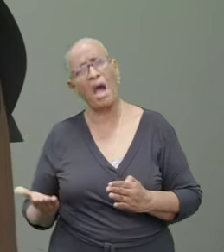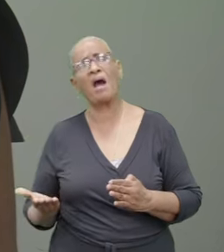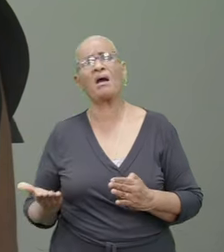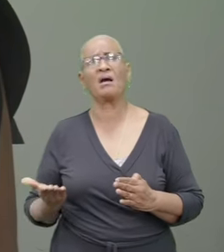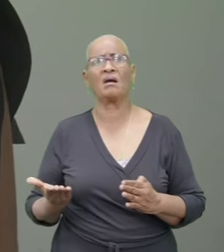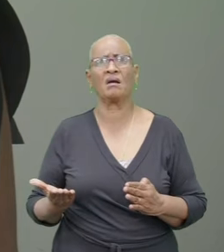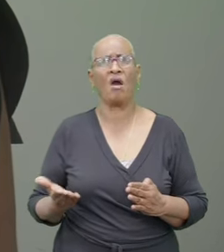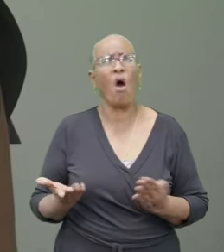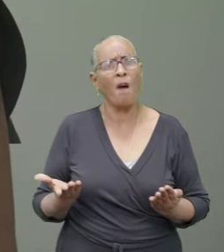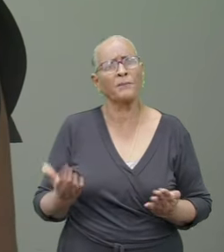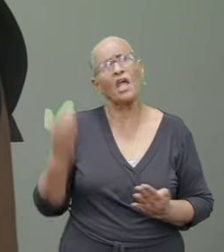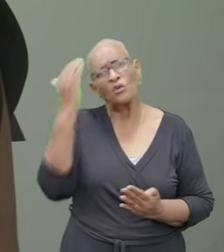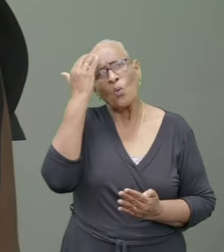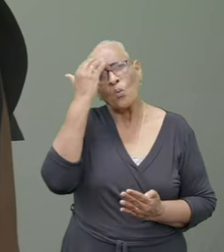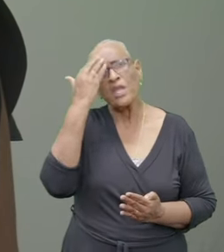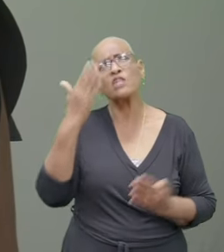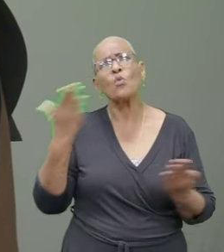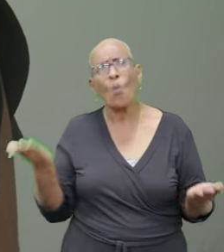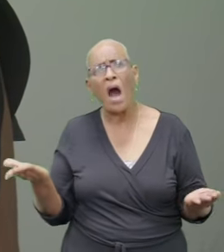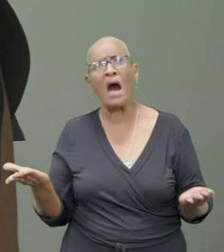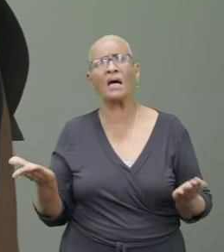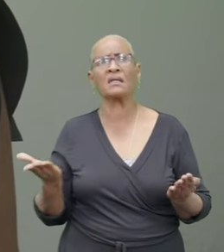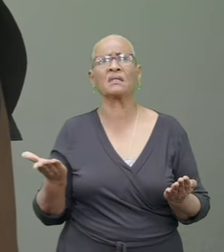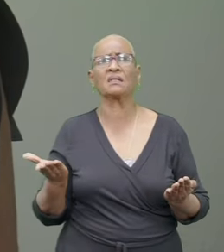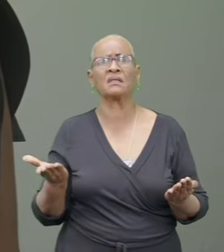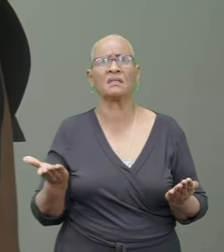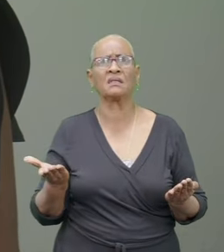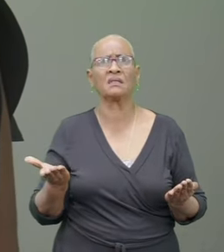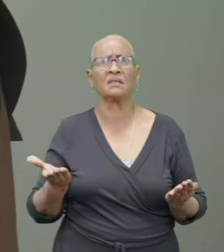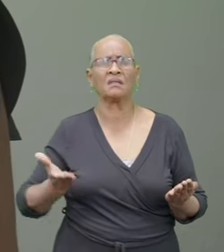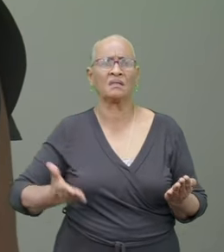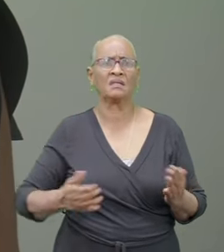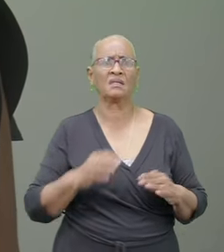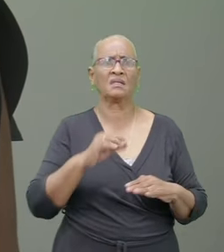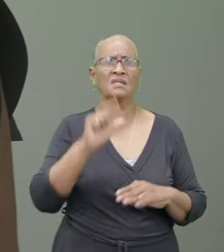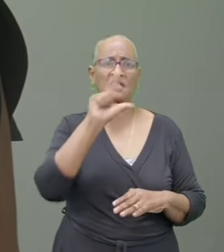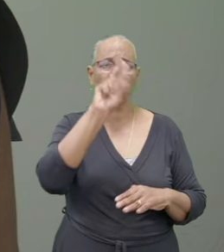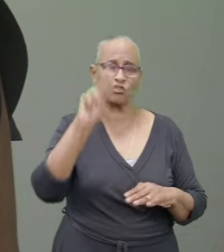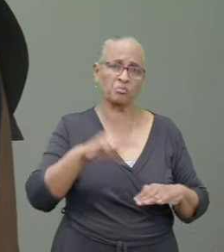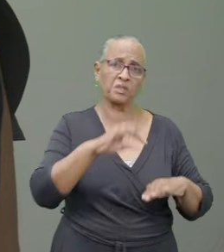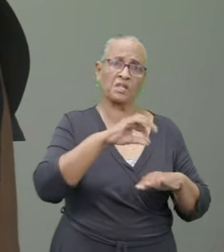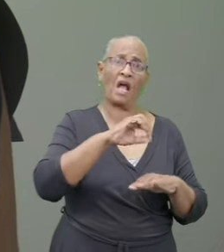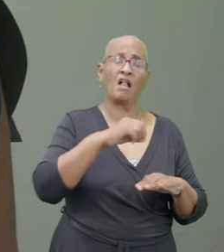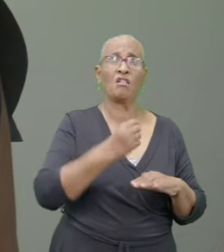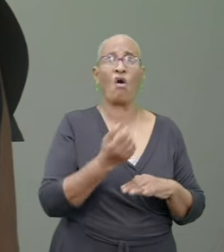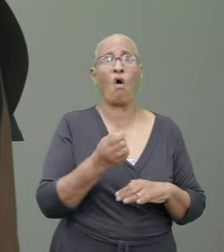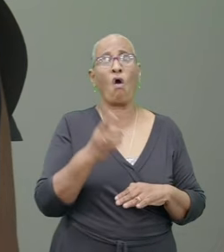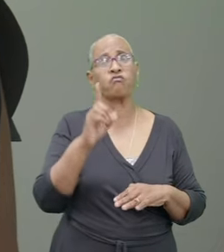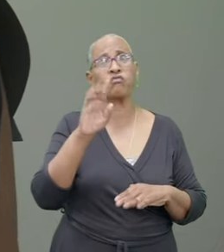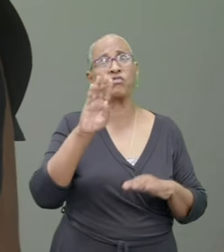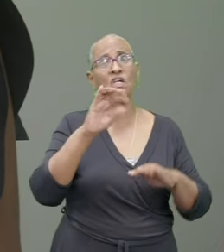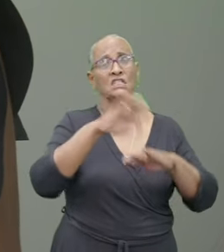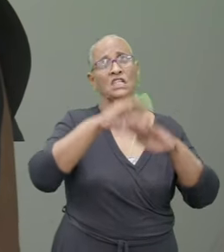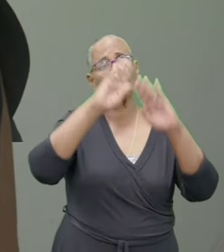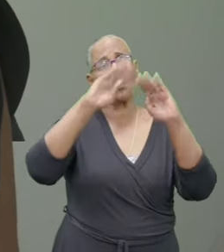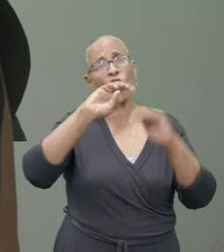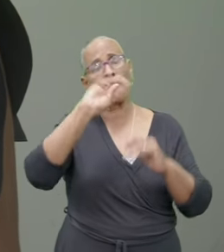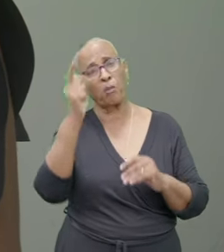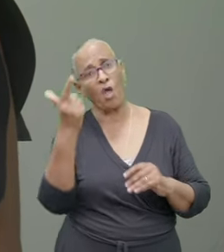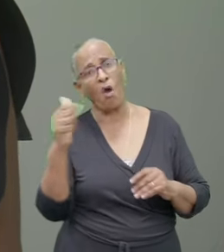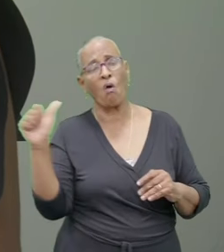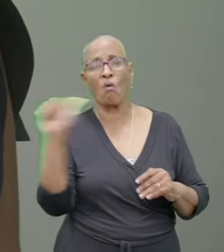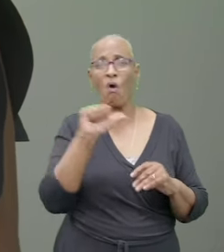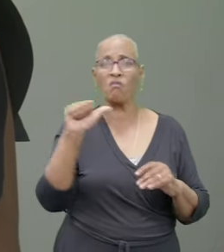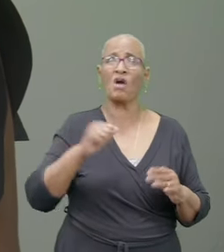gespecialiseerde verpleegkundigen zitten. Maar er zijn natuurlijk op een gegeven moment ook dat dus binnen de ziekenhuizen zijn de mensen op dat